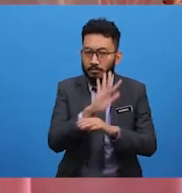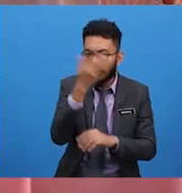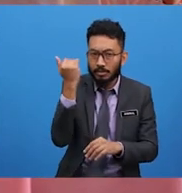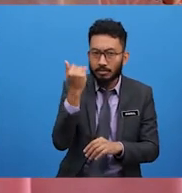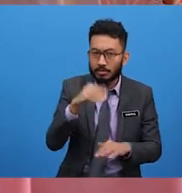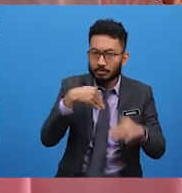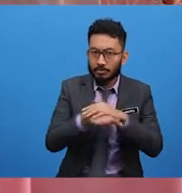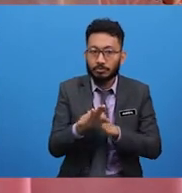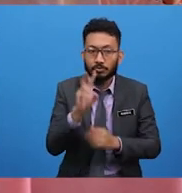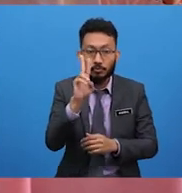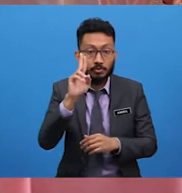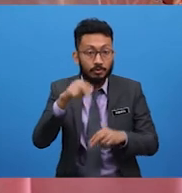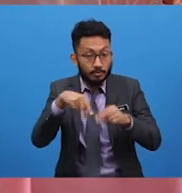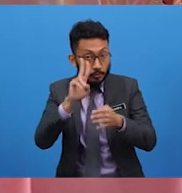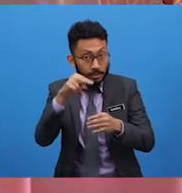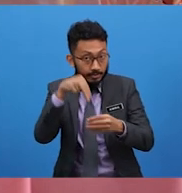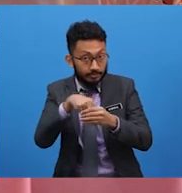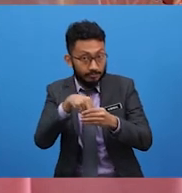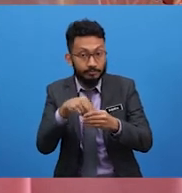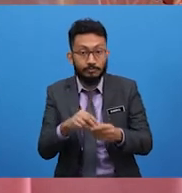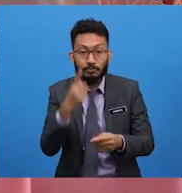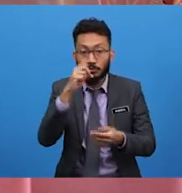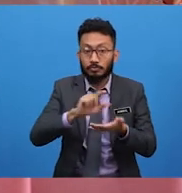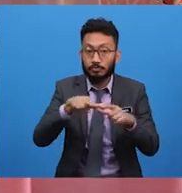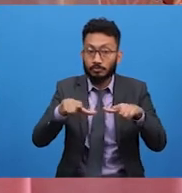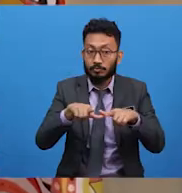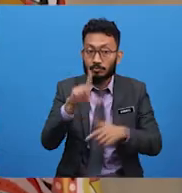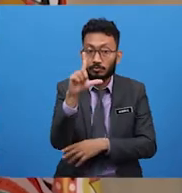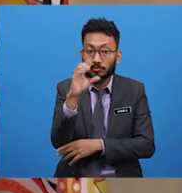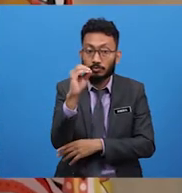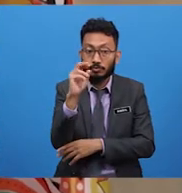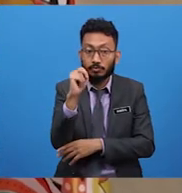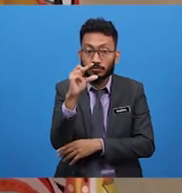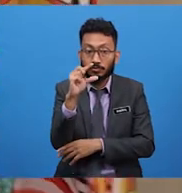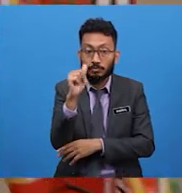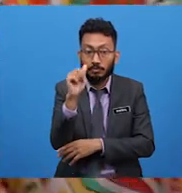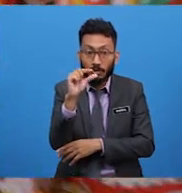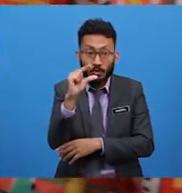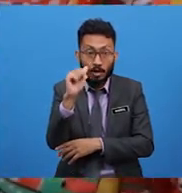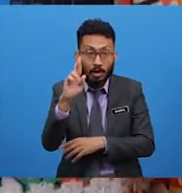jari untuk tujuan kelonggaran ketika mengukur bahagian ini.